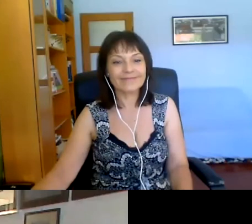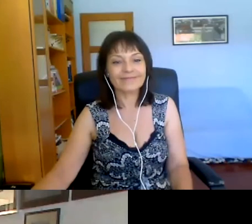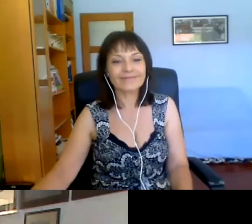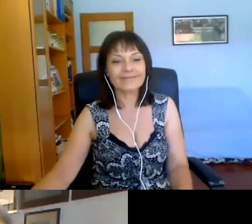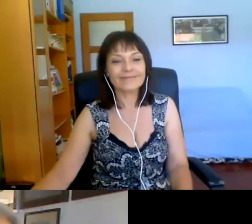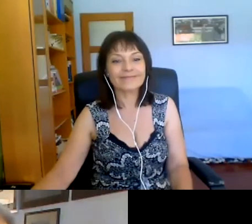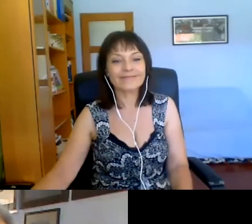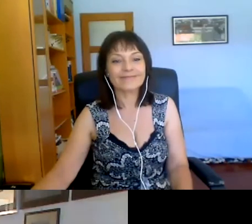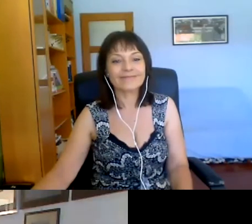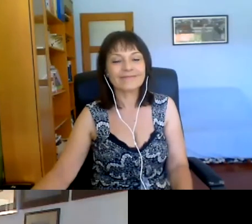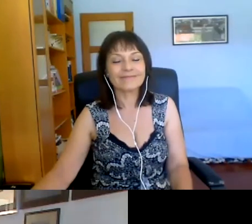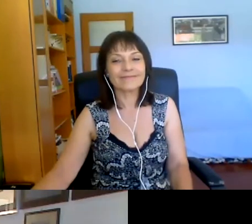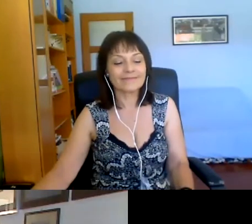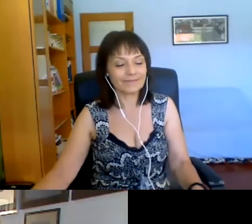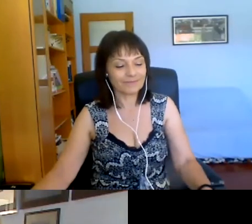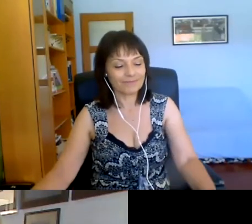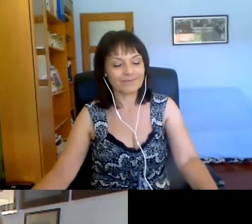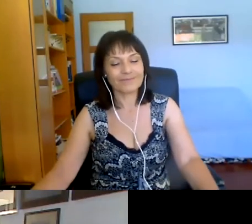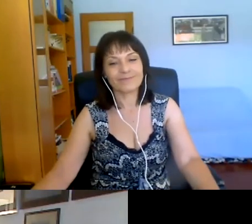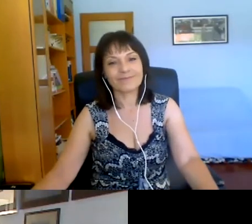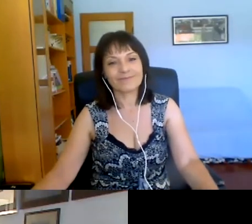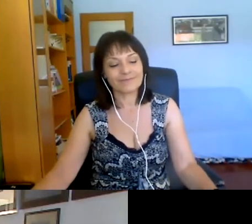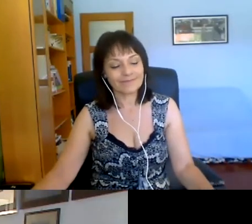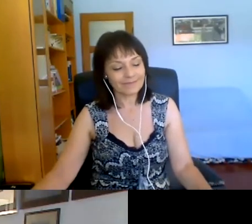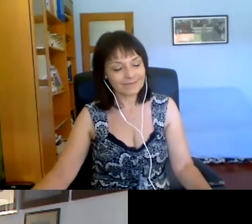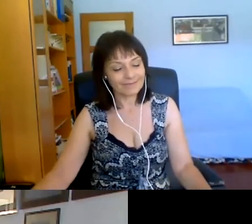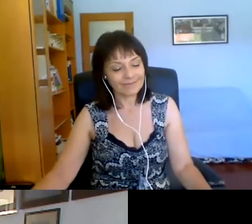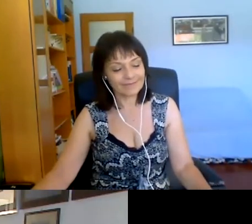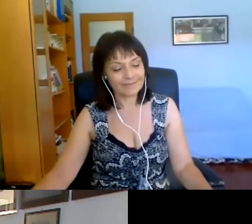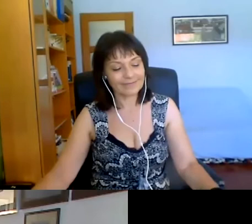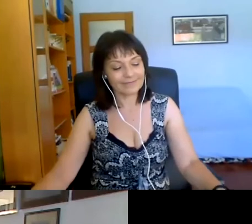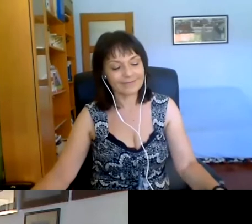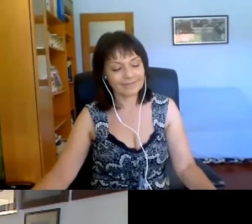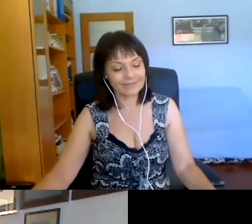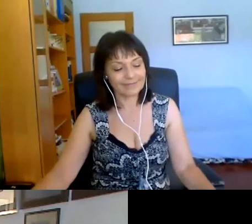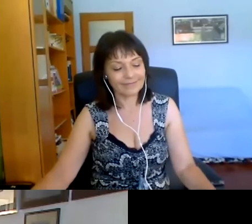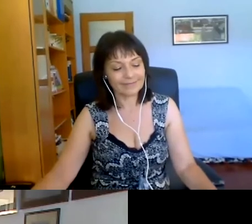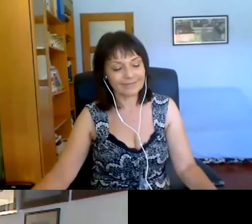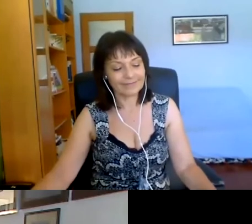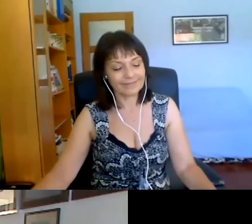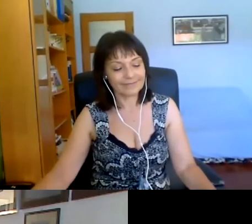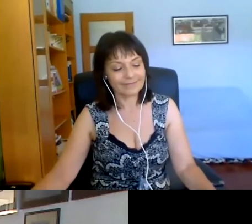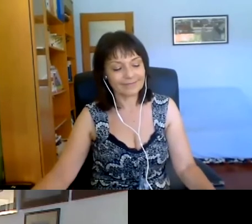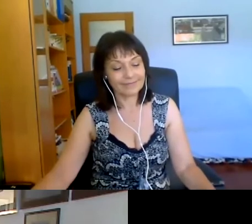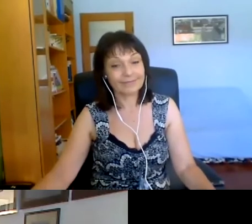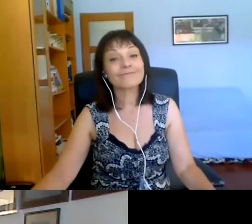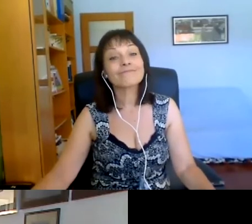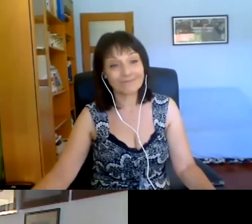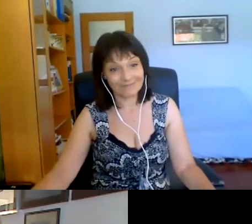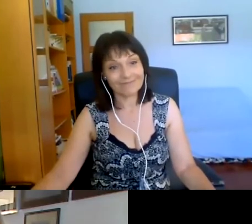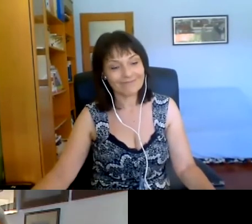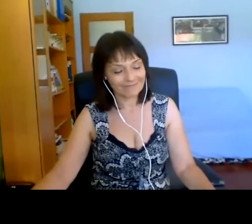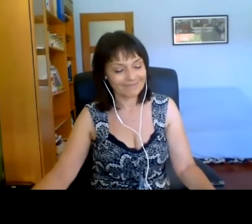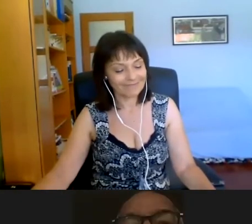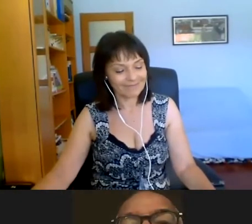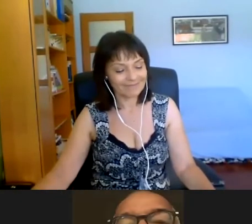Thank you very much, Madame Guillaume. It's always very interesting to listen what is moving